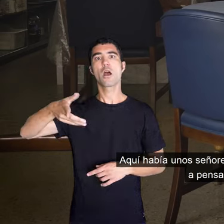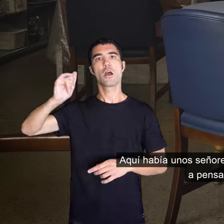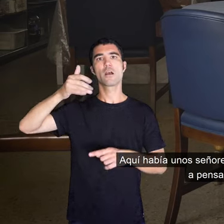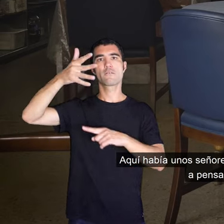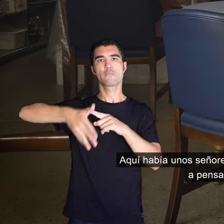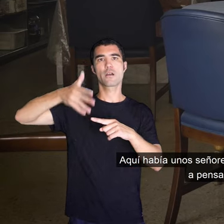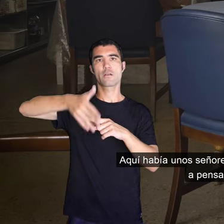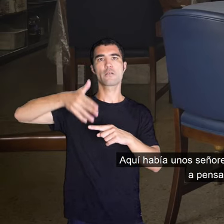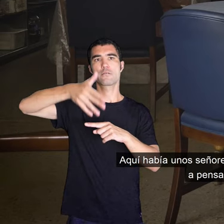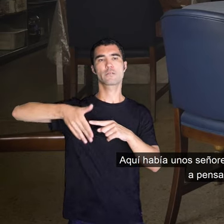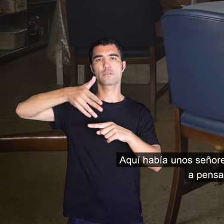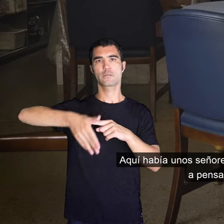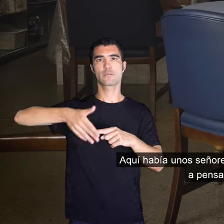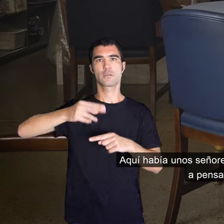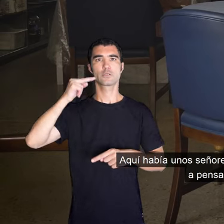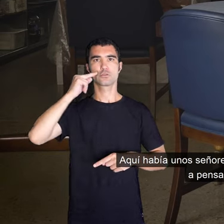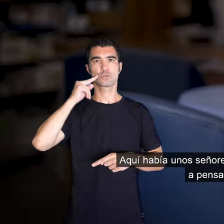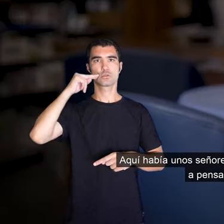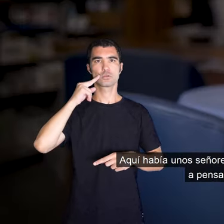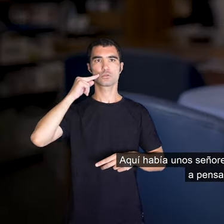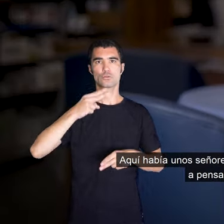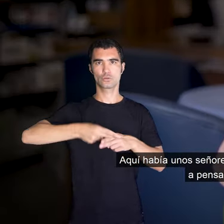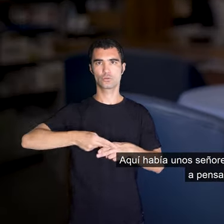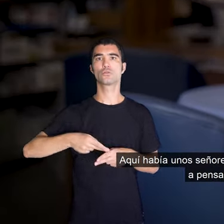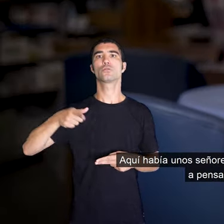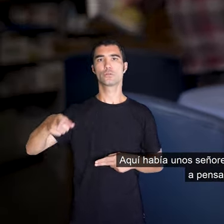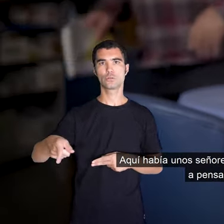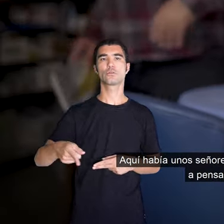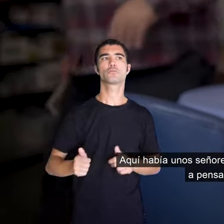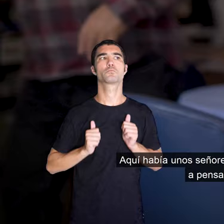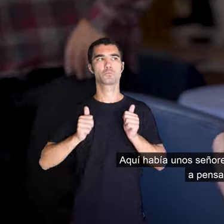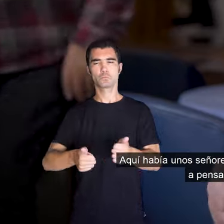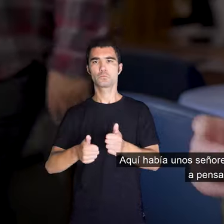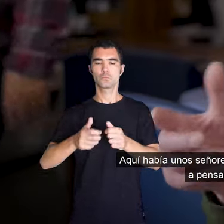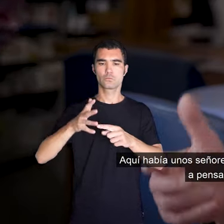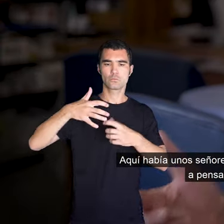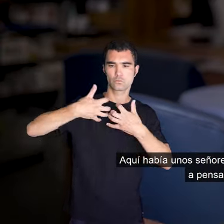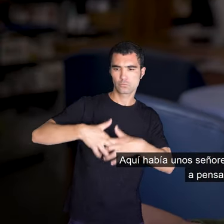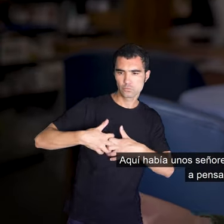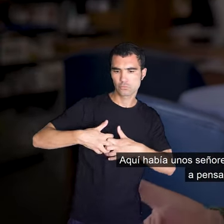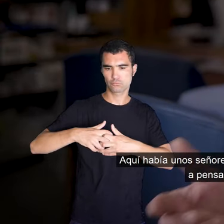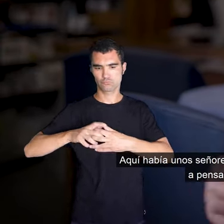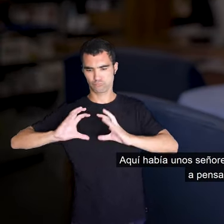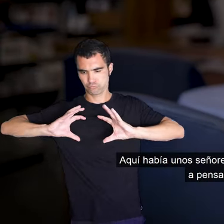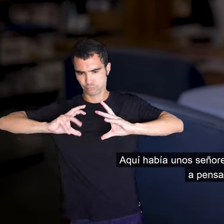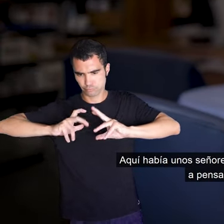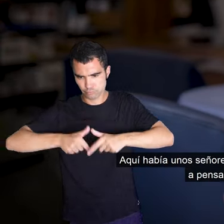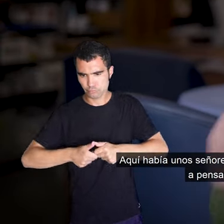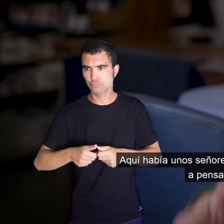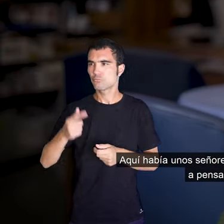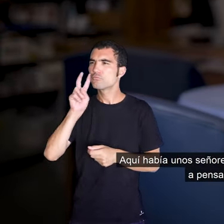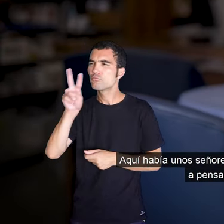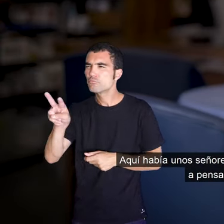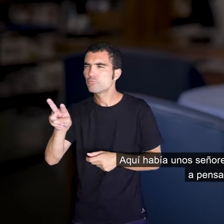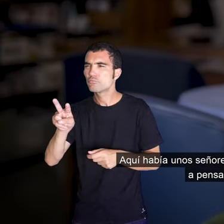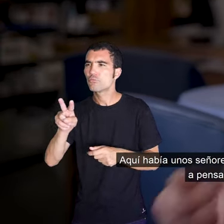xocolata. I van començar a pensar en els engranatges de la màquina, de fer una